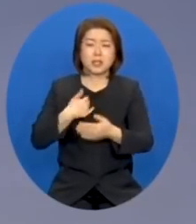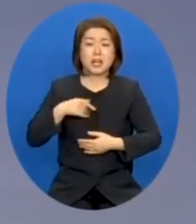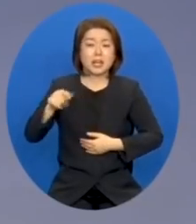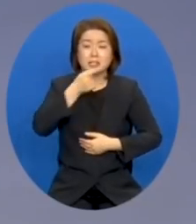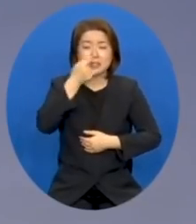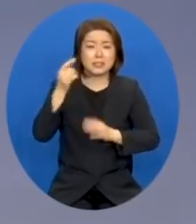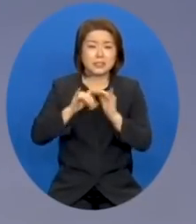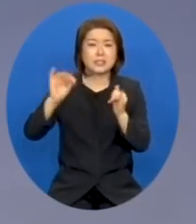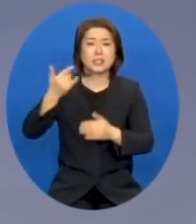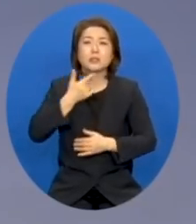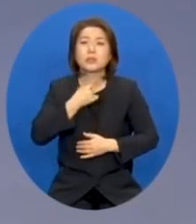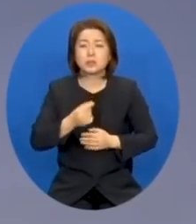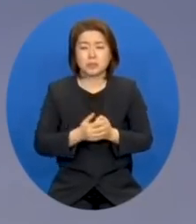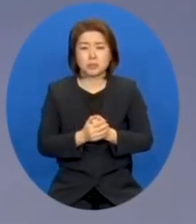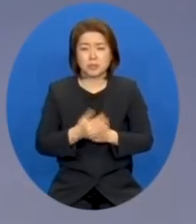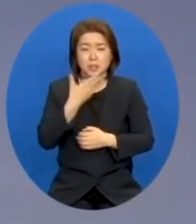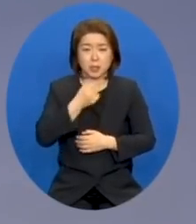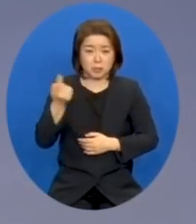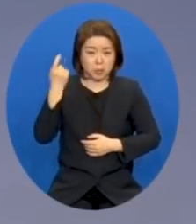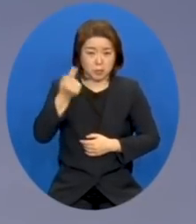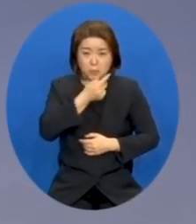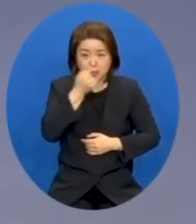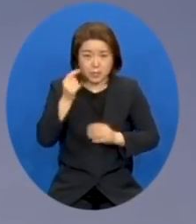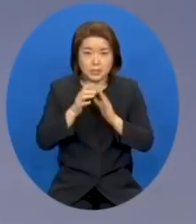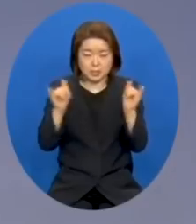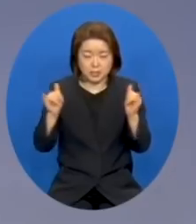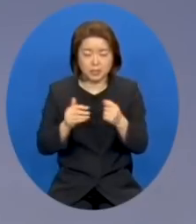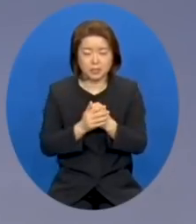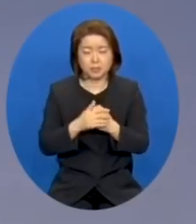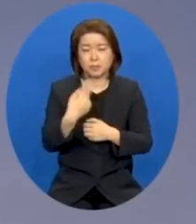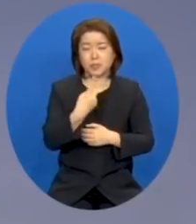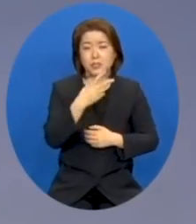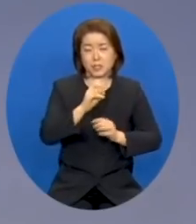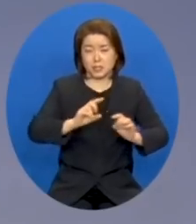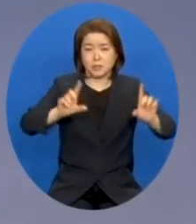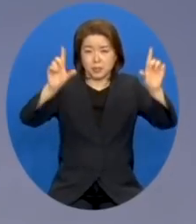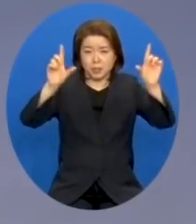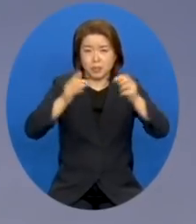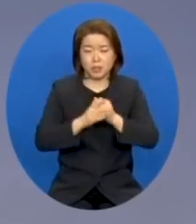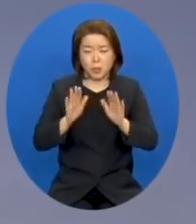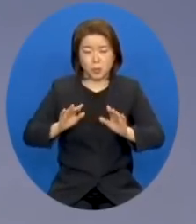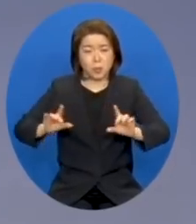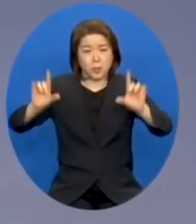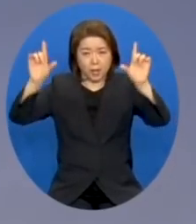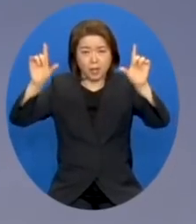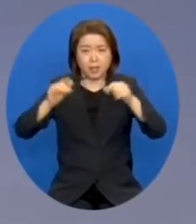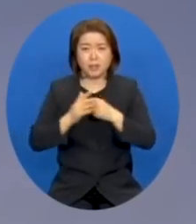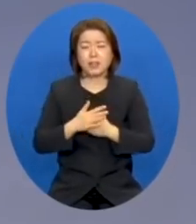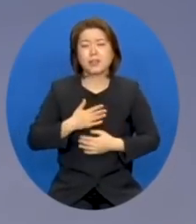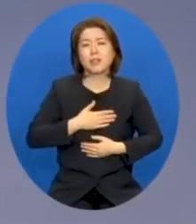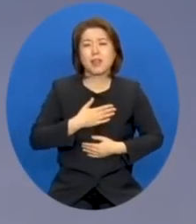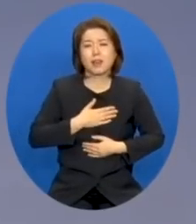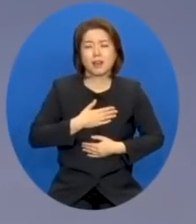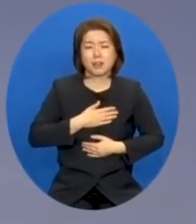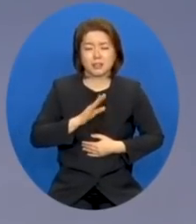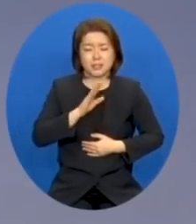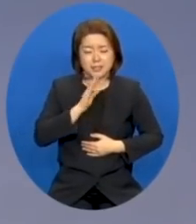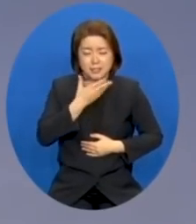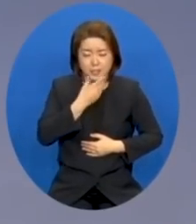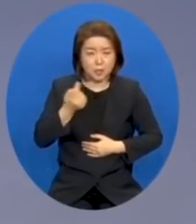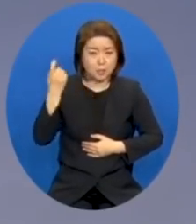되겠습니다 복음의 증인 2020 년 올 한해 제가 진짜 복음의